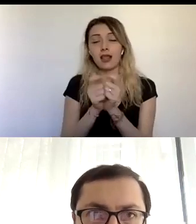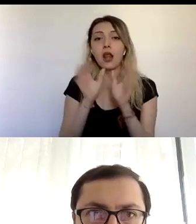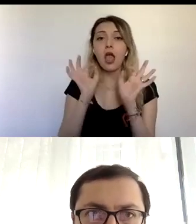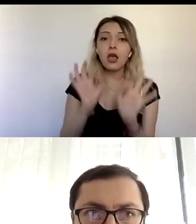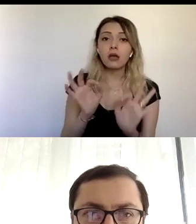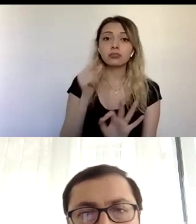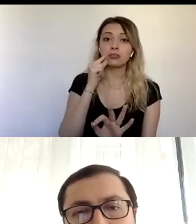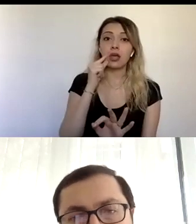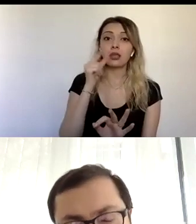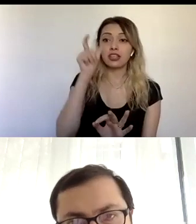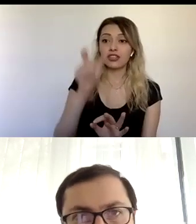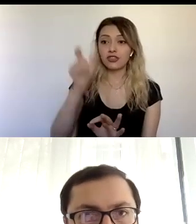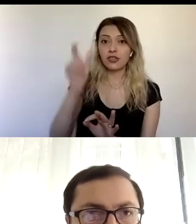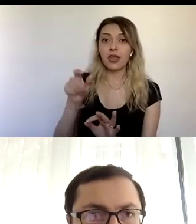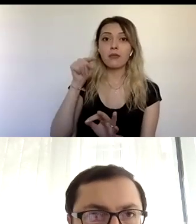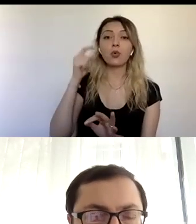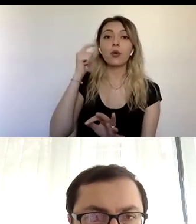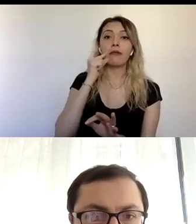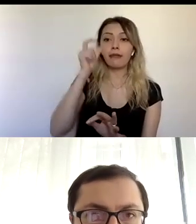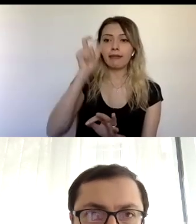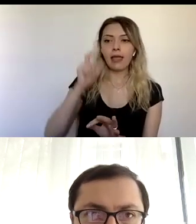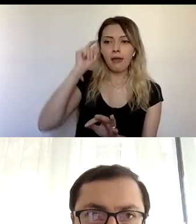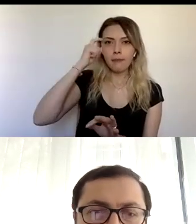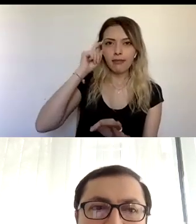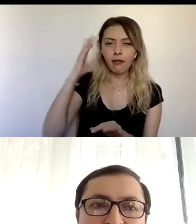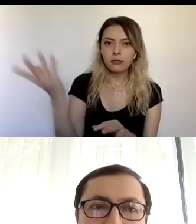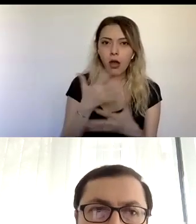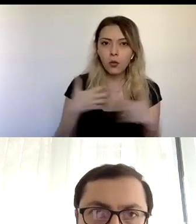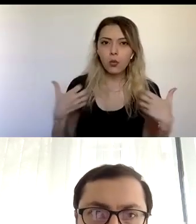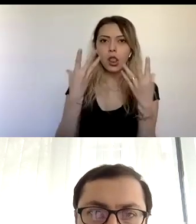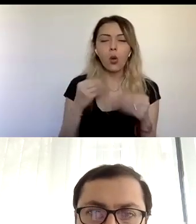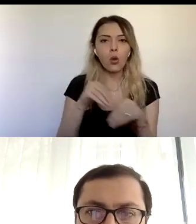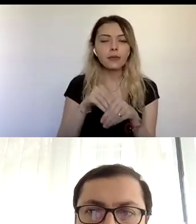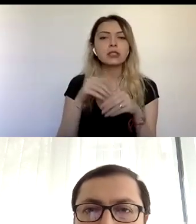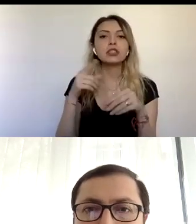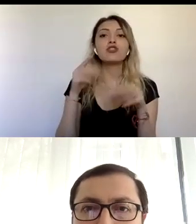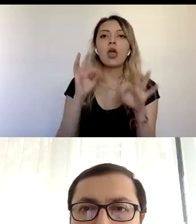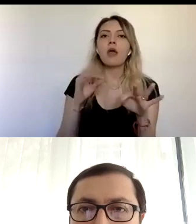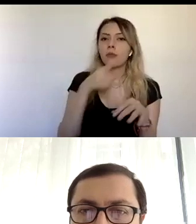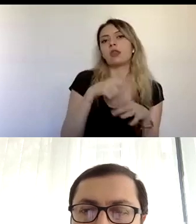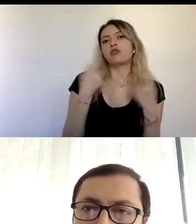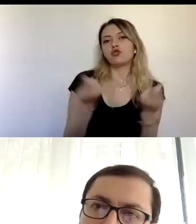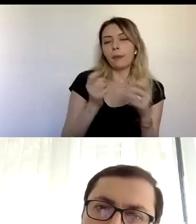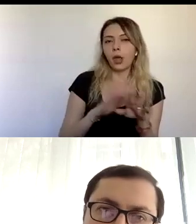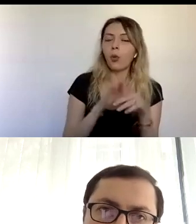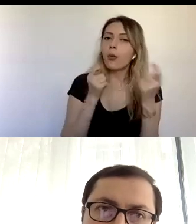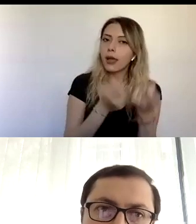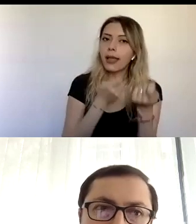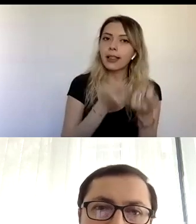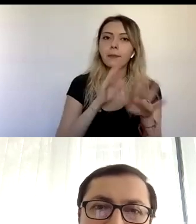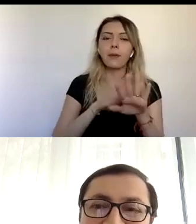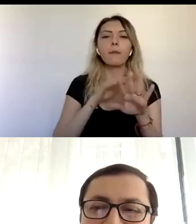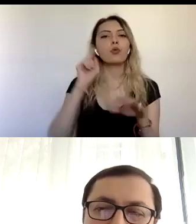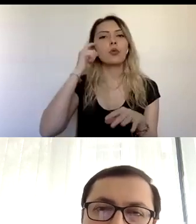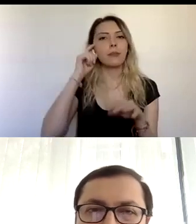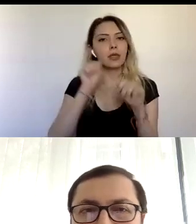atölyeler yapmaya çalışıyor. İşte hem bir yandan dijital güvenlik sitesinde bir takım yayınlar yayınlamaya çalışıyoruz. Hani bu süreçten